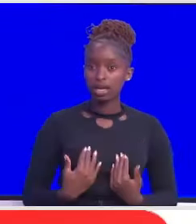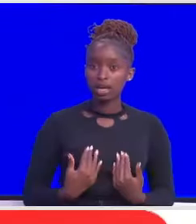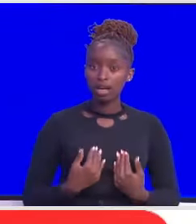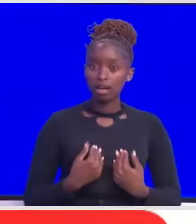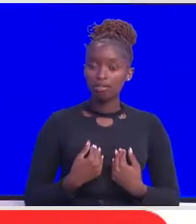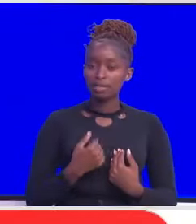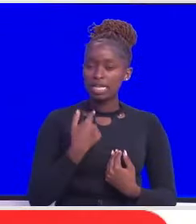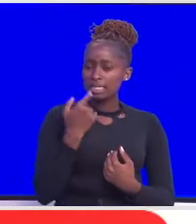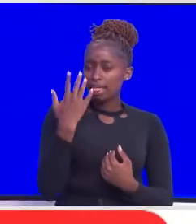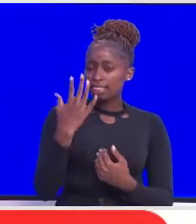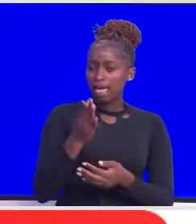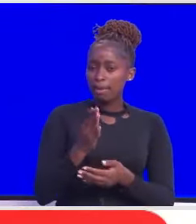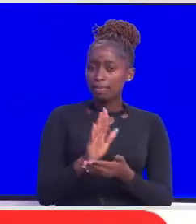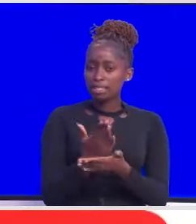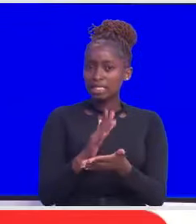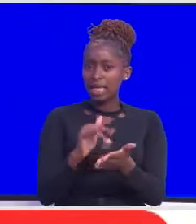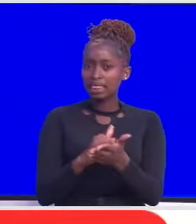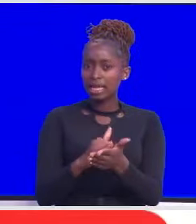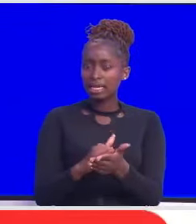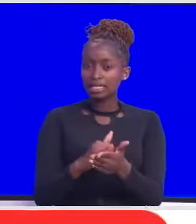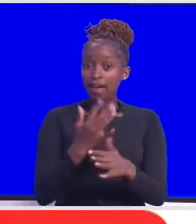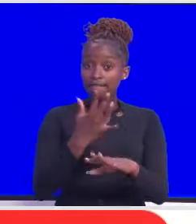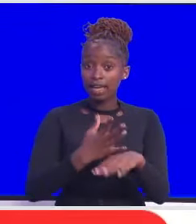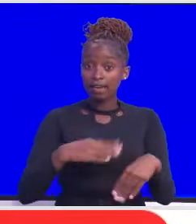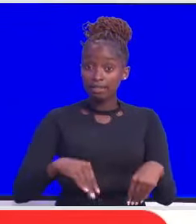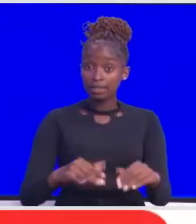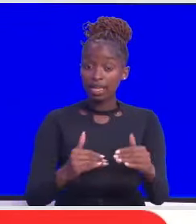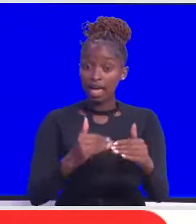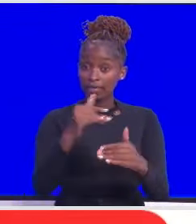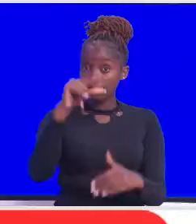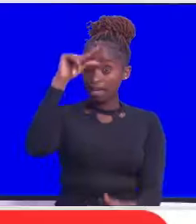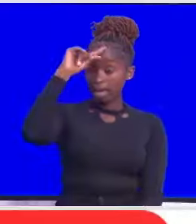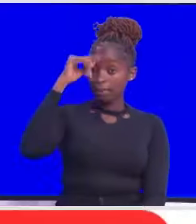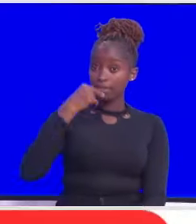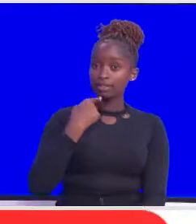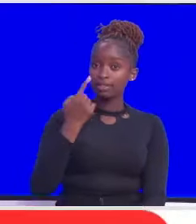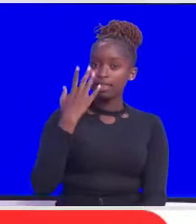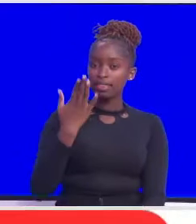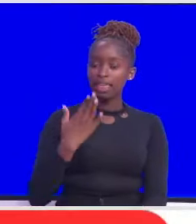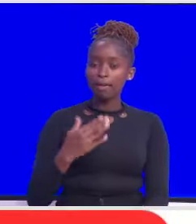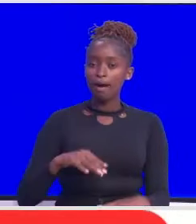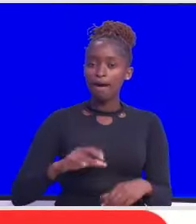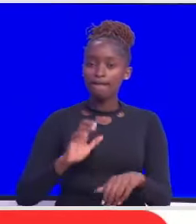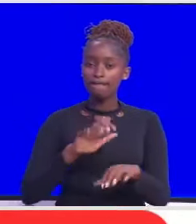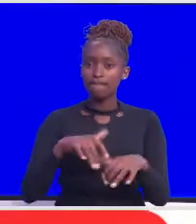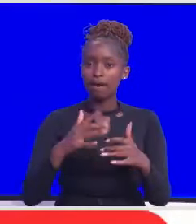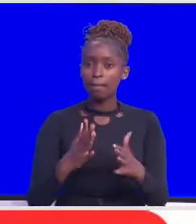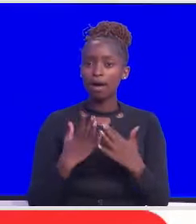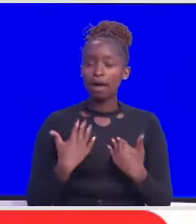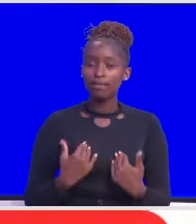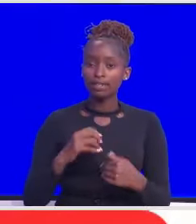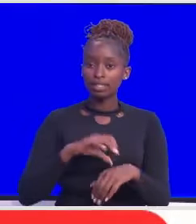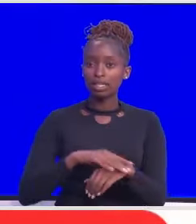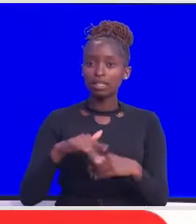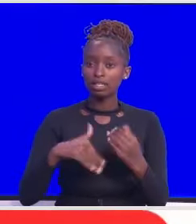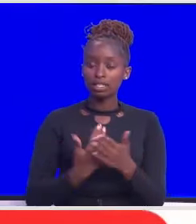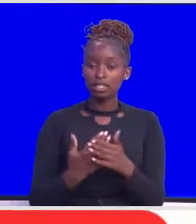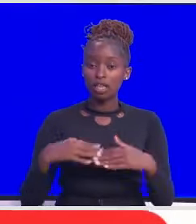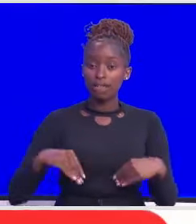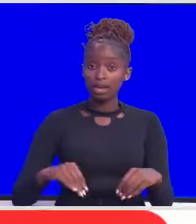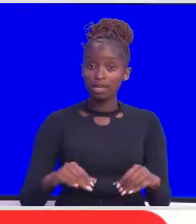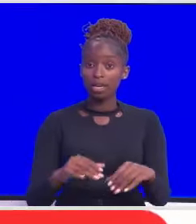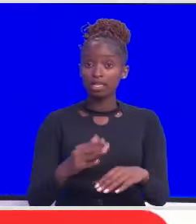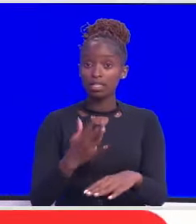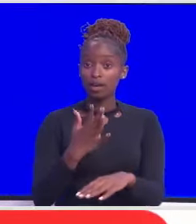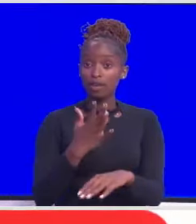Haya kijiri siku moja tu baada ya serikali kukiri kwamba wakulima walipata mbolea ambayo haijafiki viwango vya ubora